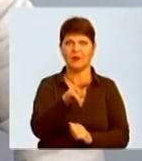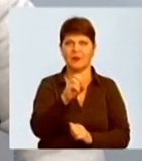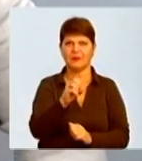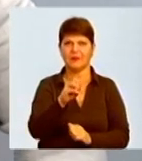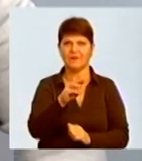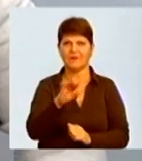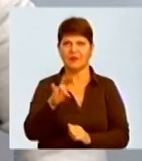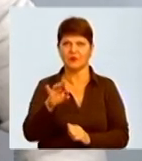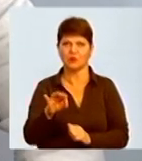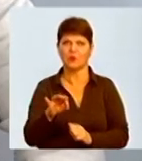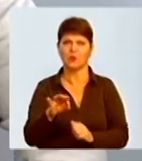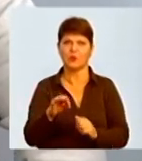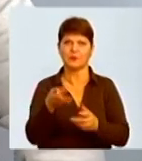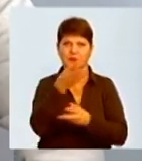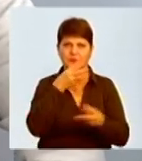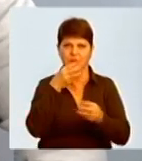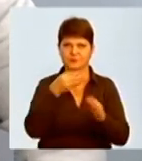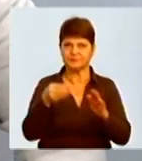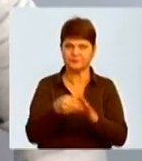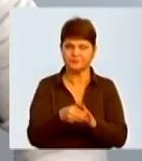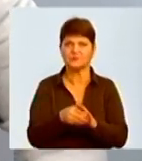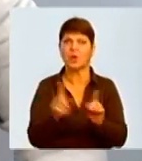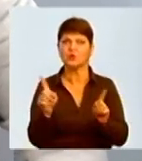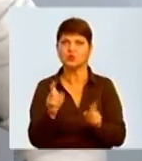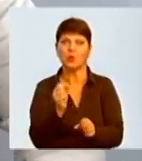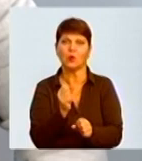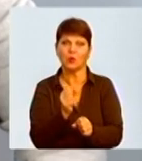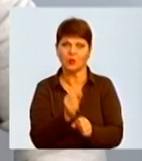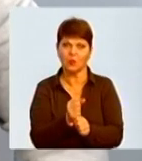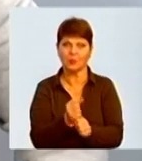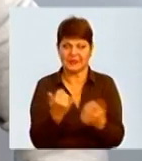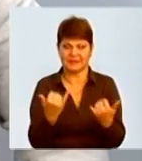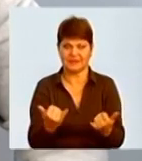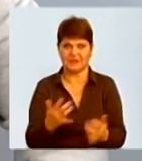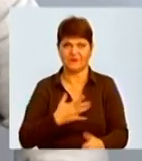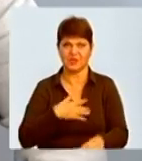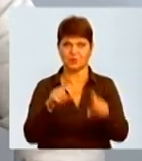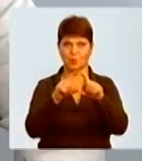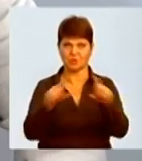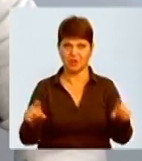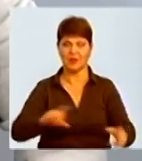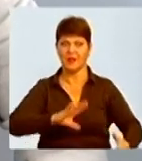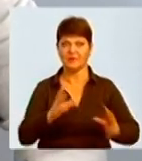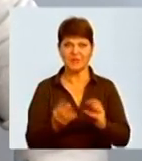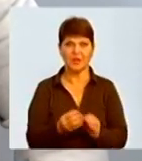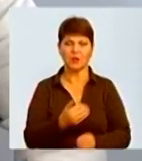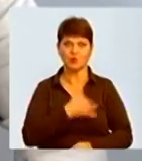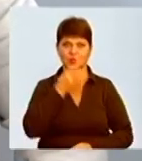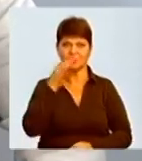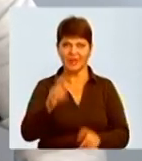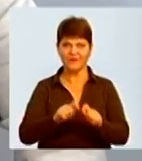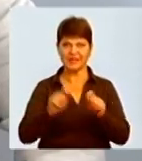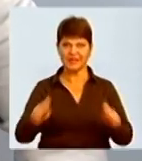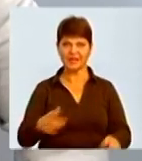власними тканинами, що, власне, і ми робимо в даному нашому закладі. Взагалі, хочу сказати, що з відкриттям нашого